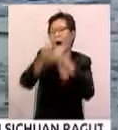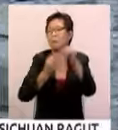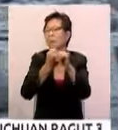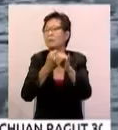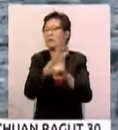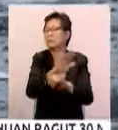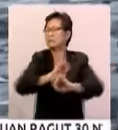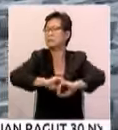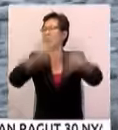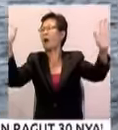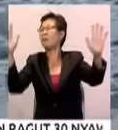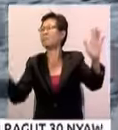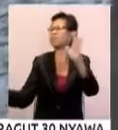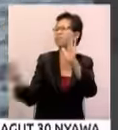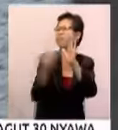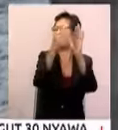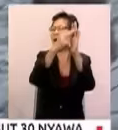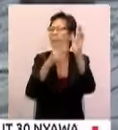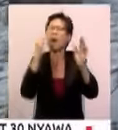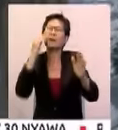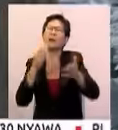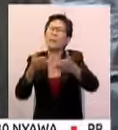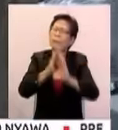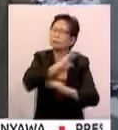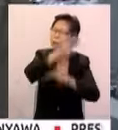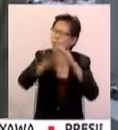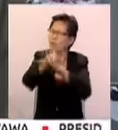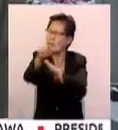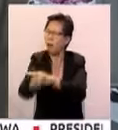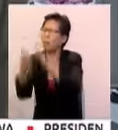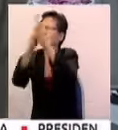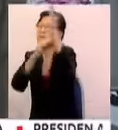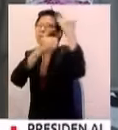secara terang-terangan. Tun Dr. Mahathir meminta semua pihak memainkan